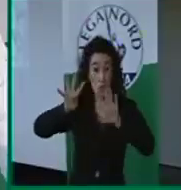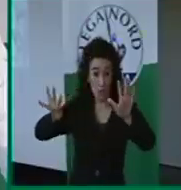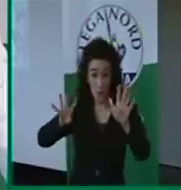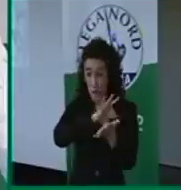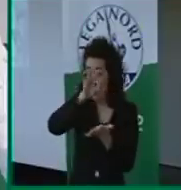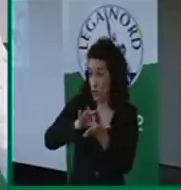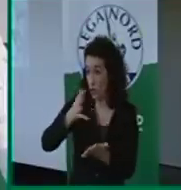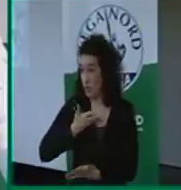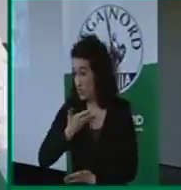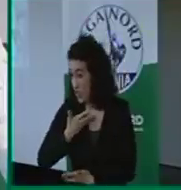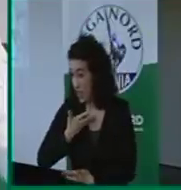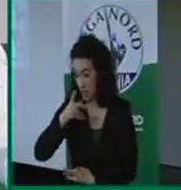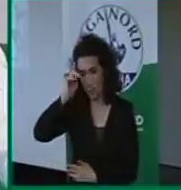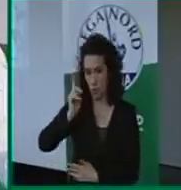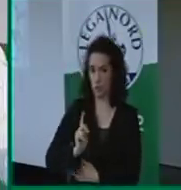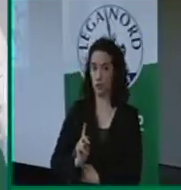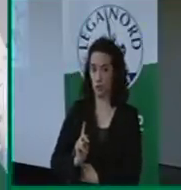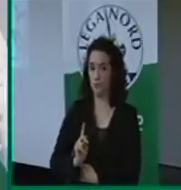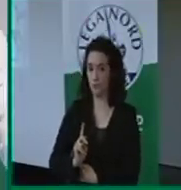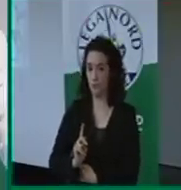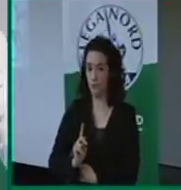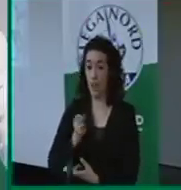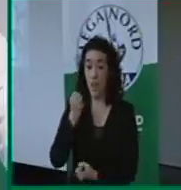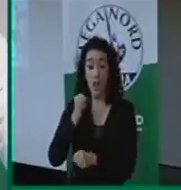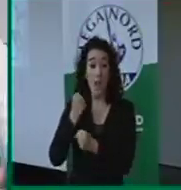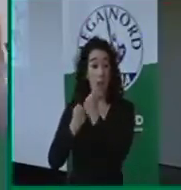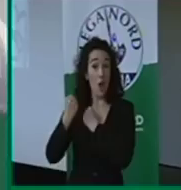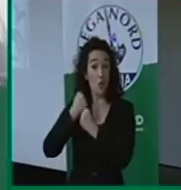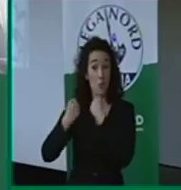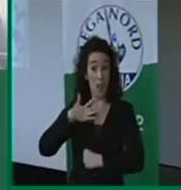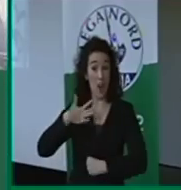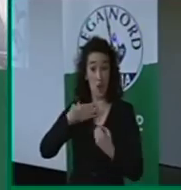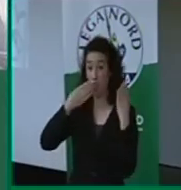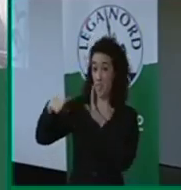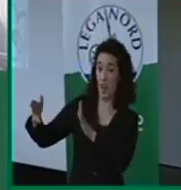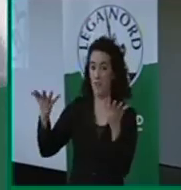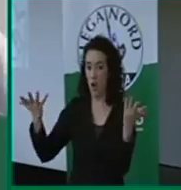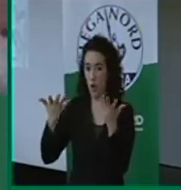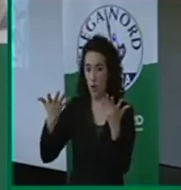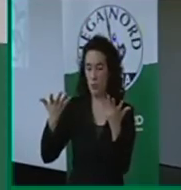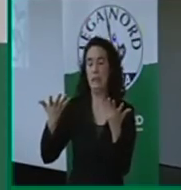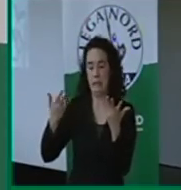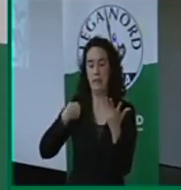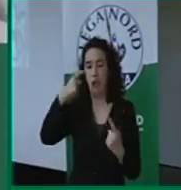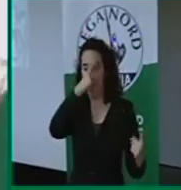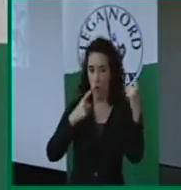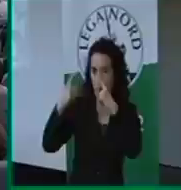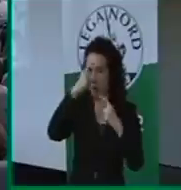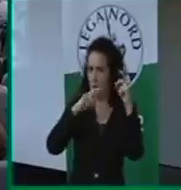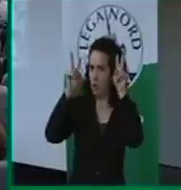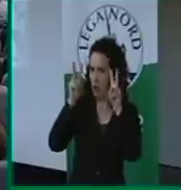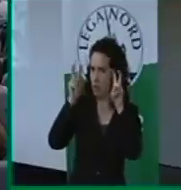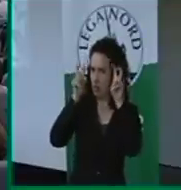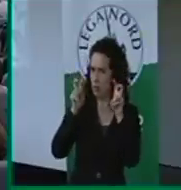giorni per salvare quello che rimane della nostra economia e del nostro futuro Però quello che mi preoccupa i temi